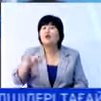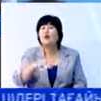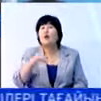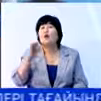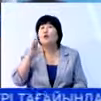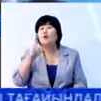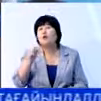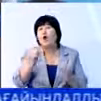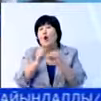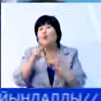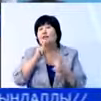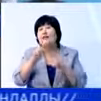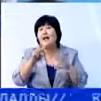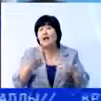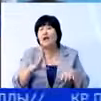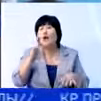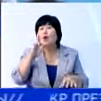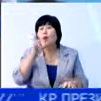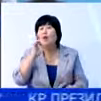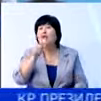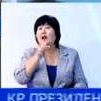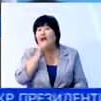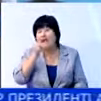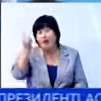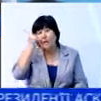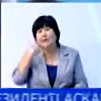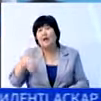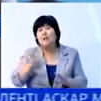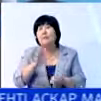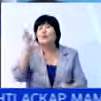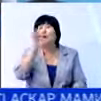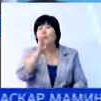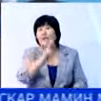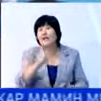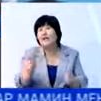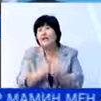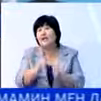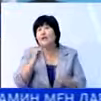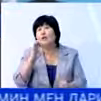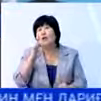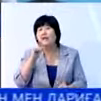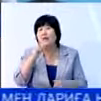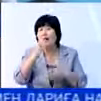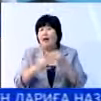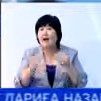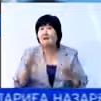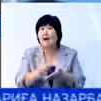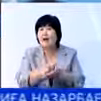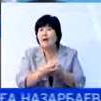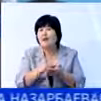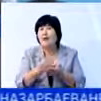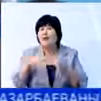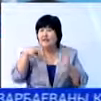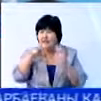ЮНЕСКО-ның 13-ші сессиясында Қорқыт ата рухани мұралары Біріккен ұлттар ұйымы жанындағы ЮНЕСКО-ның ғаламдық материалдық емес мұралар